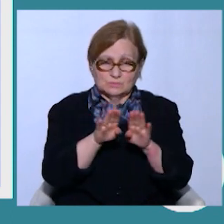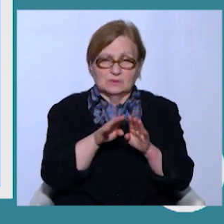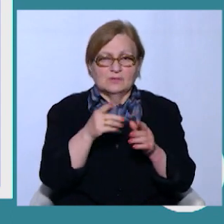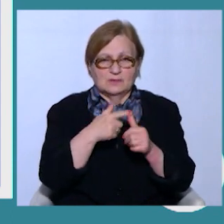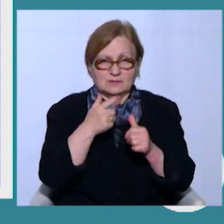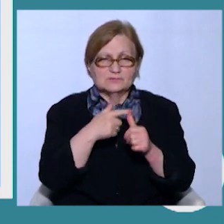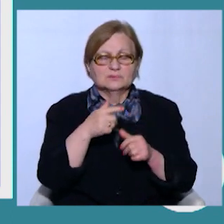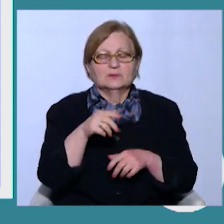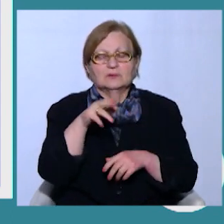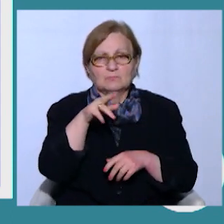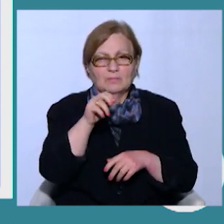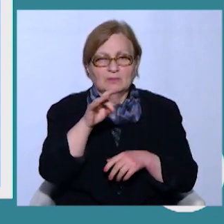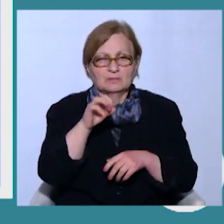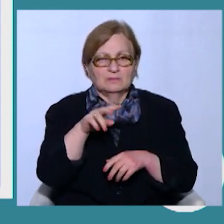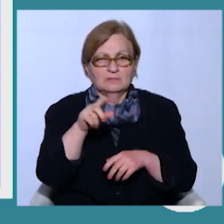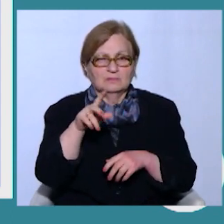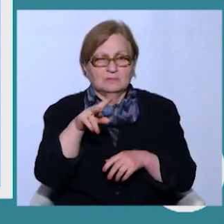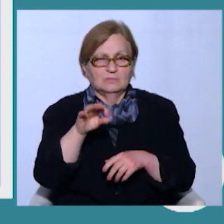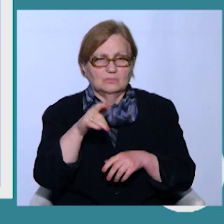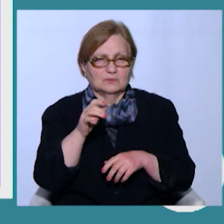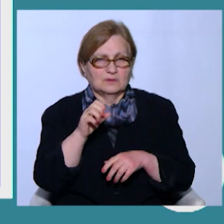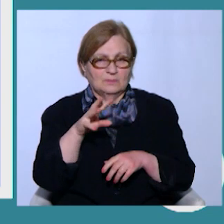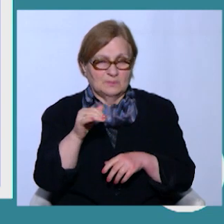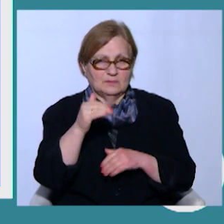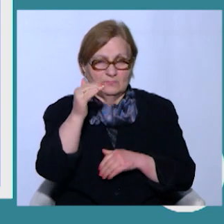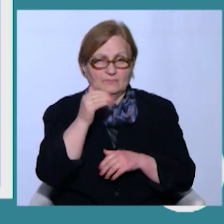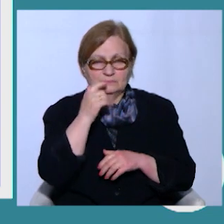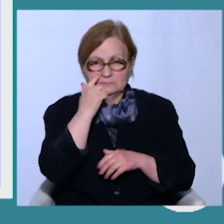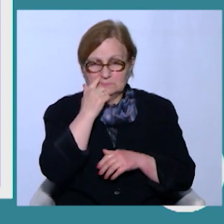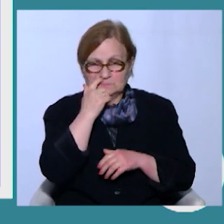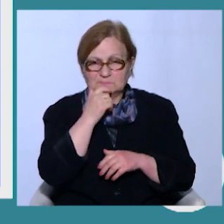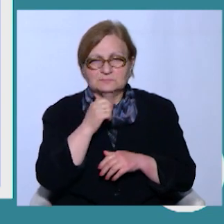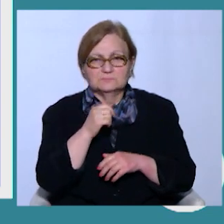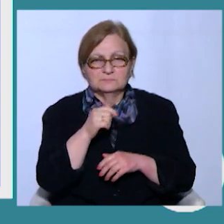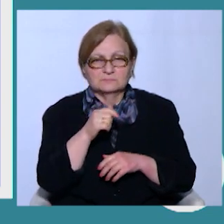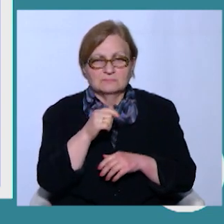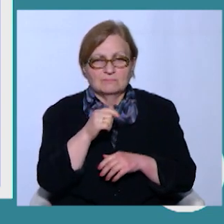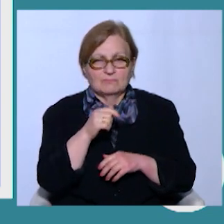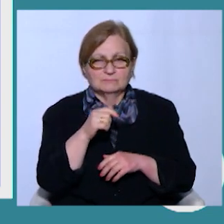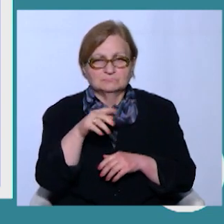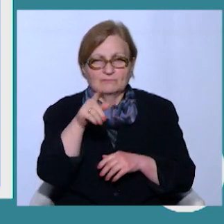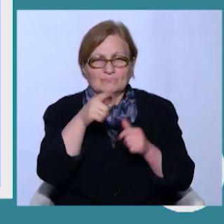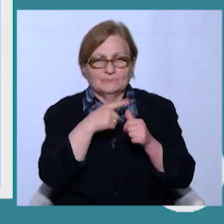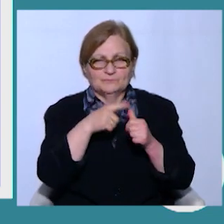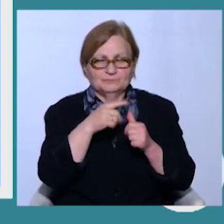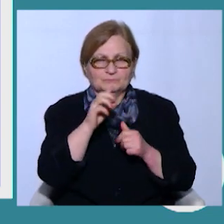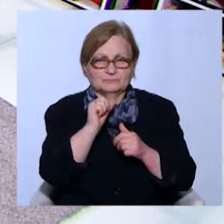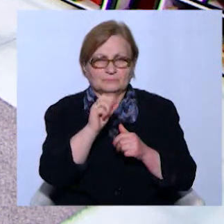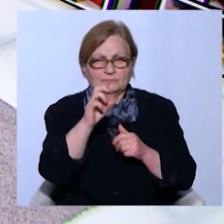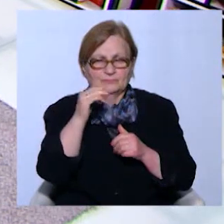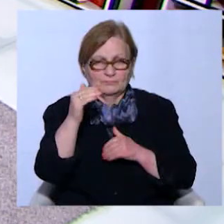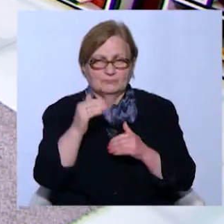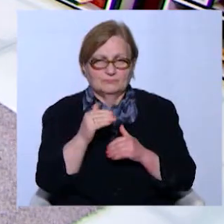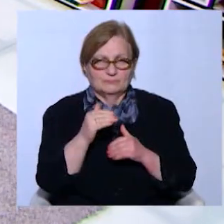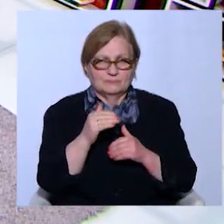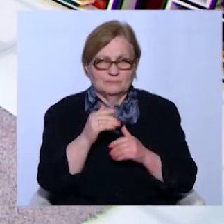კუთხეზე ABCD 4 კუთხედი არის პარალელოგრამი. AB პარალელურია CD-სი, BC პარალელურია AD-სი